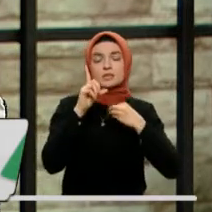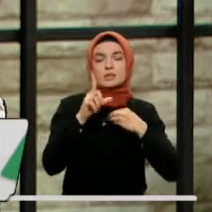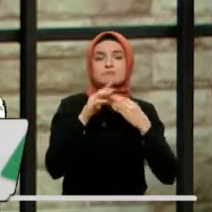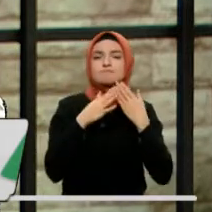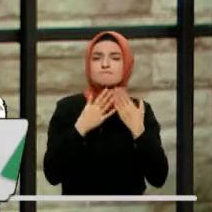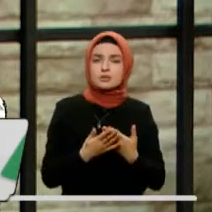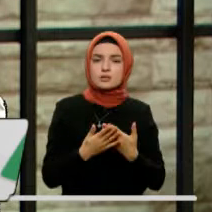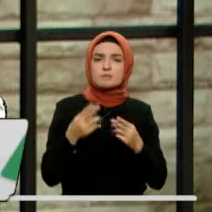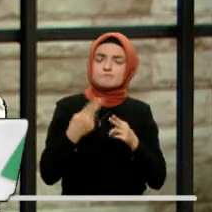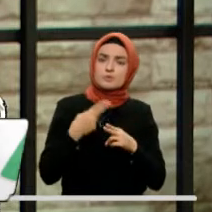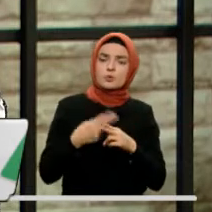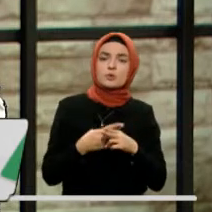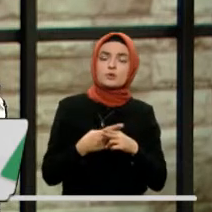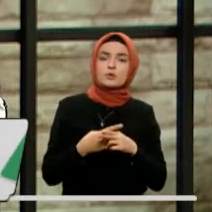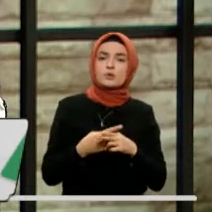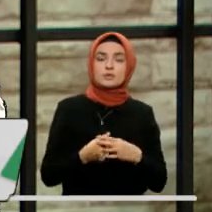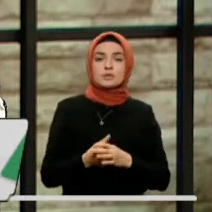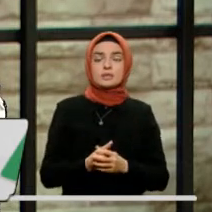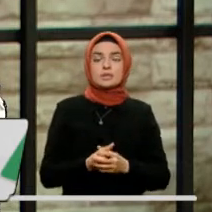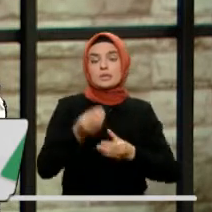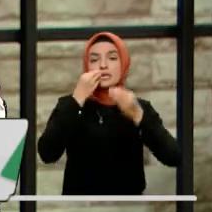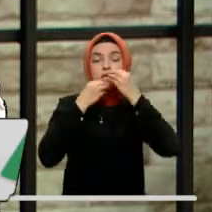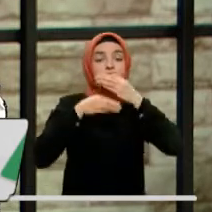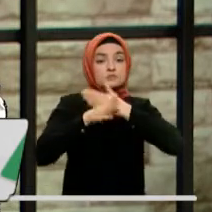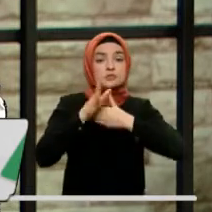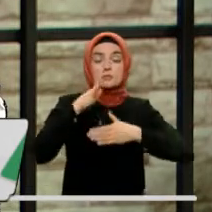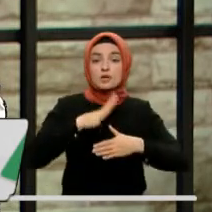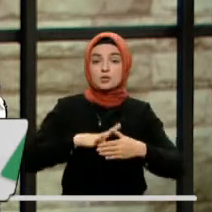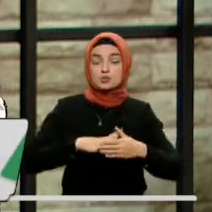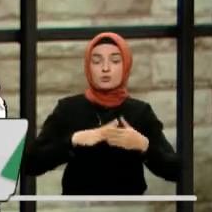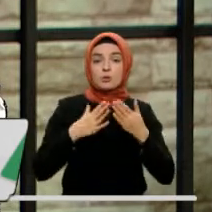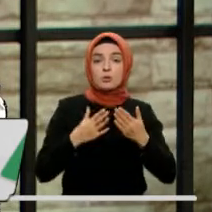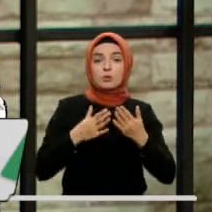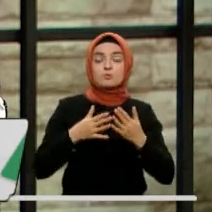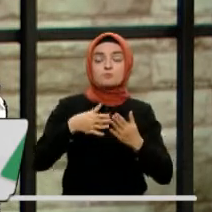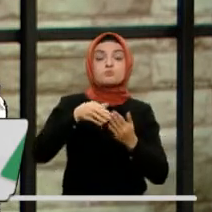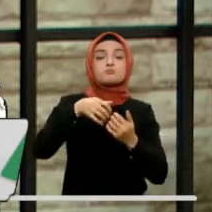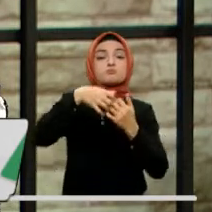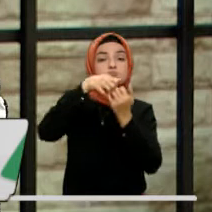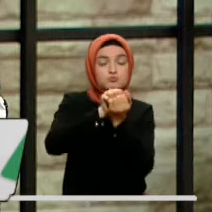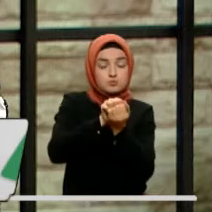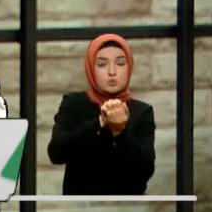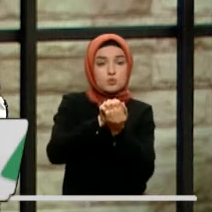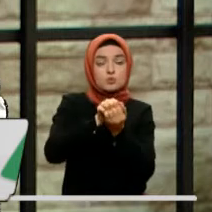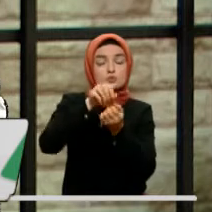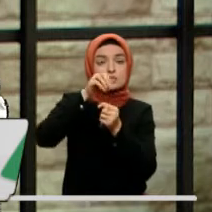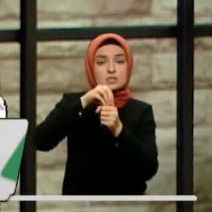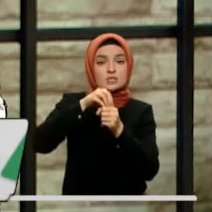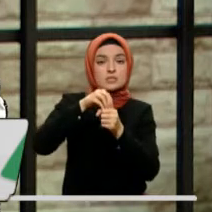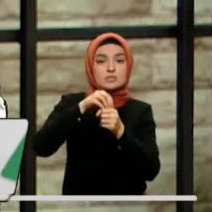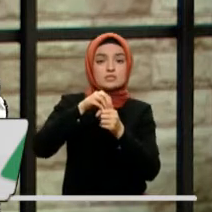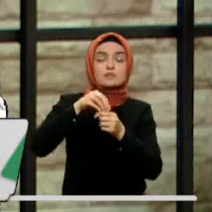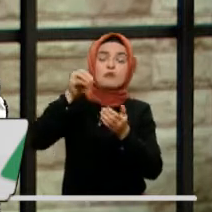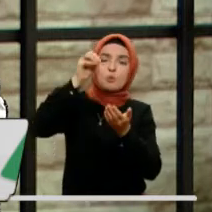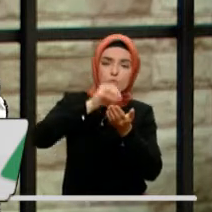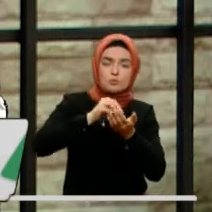mesela hemen böyle portatif yiyip çıkmak istiyorsa gerekirse tostun arasına bile omleti yapıp koyabiliriz. Dediğim gibi bir sürü yolu